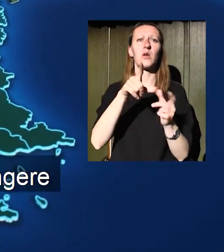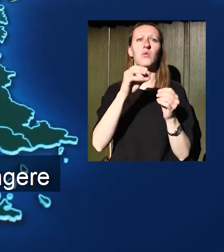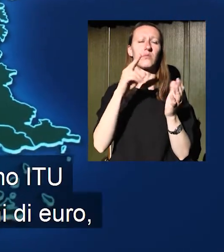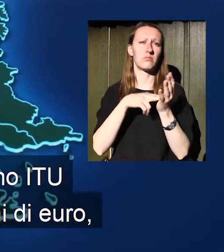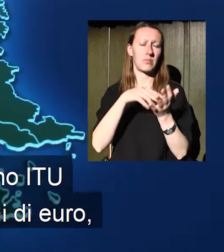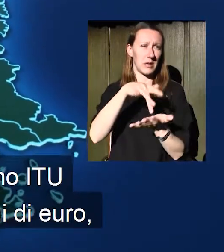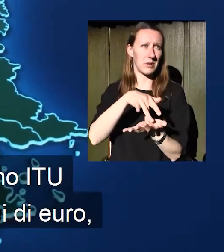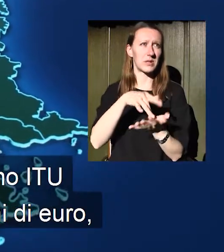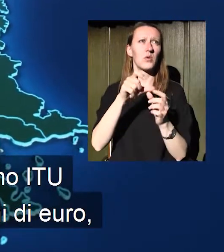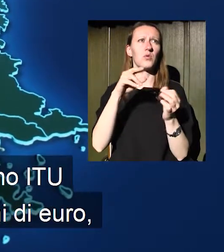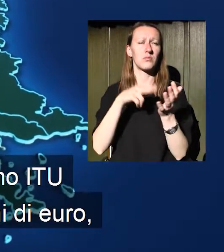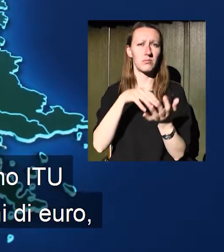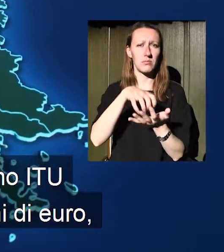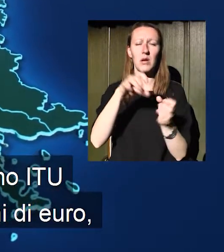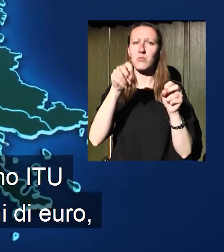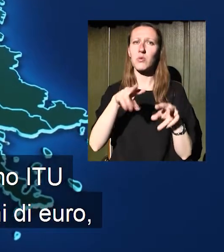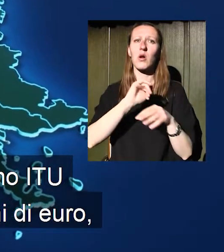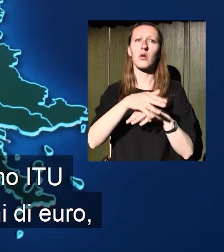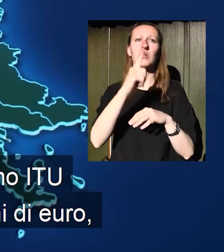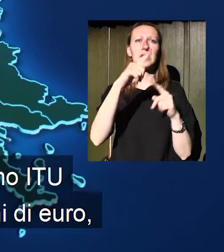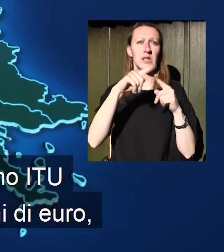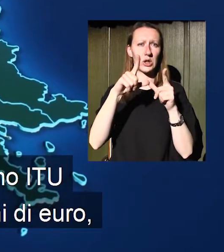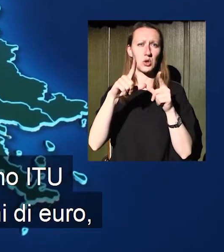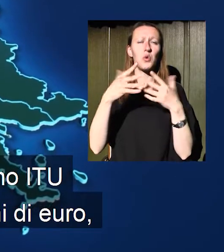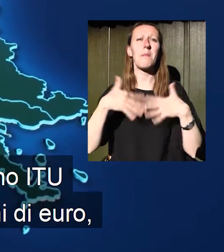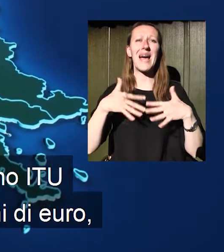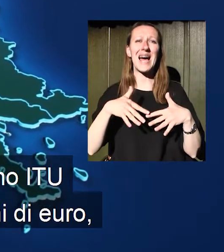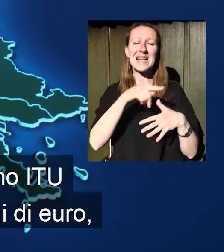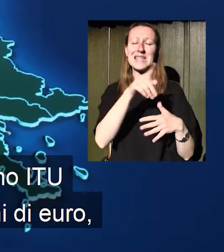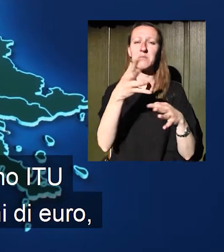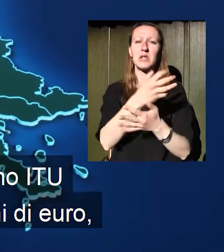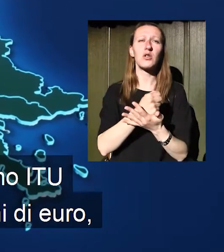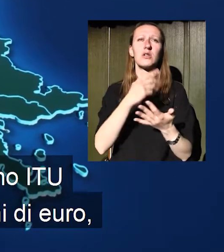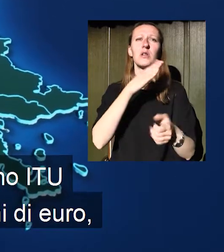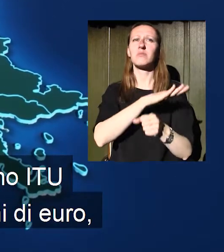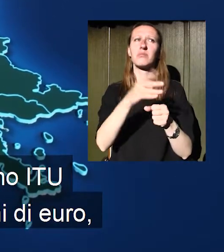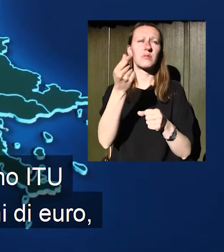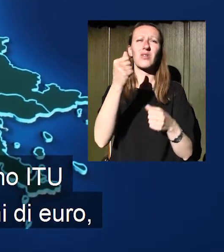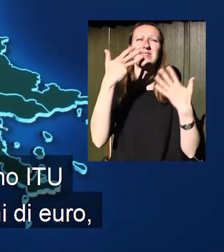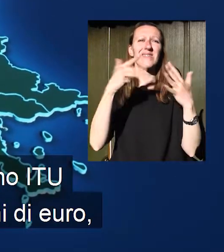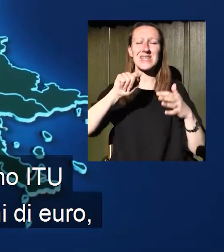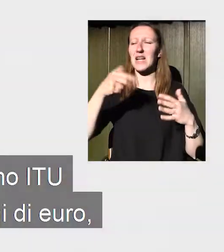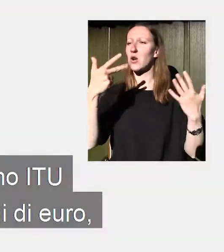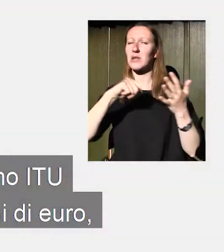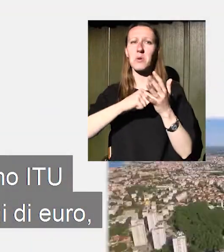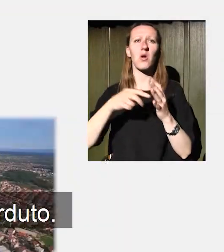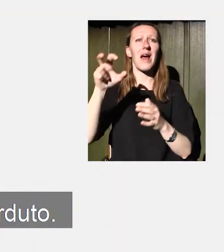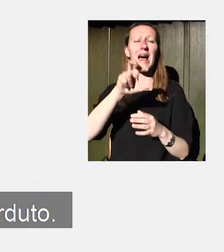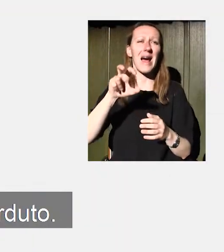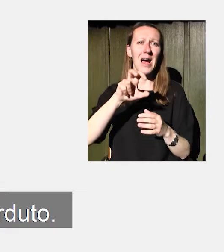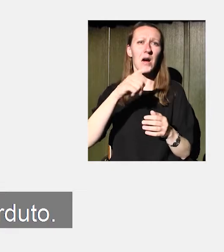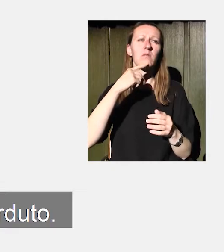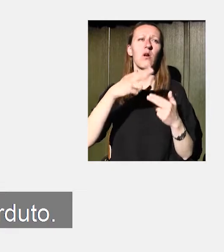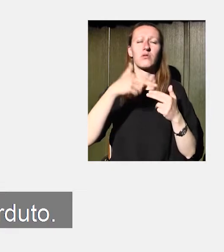područja. Urbano područje Pula kroz ITU mehanizam iskoristilo je maksimalan iznos od 19,8 milijuna eura,